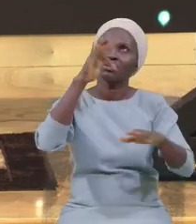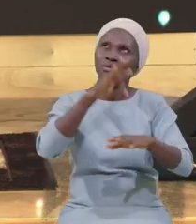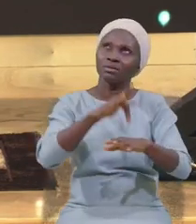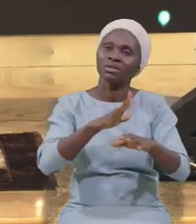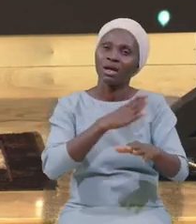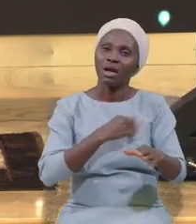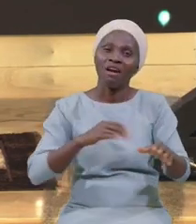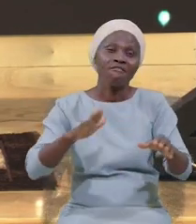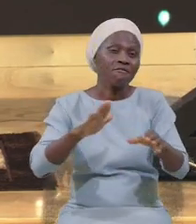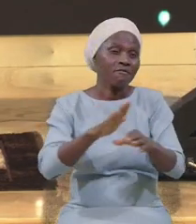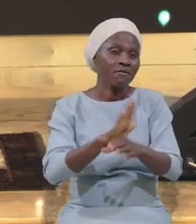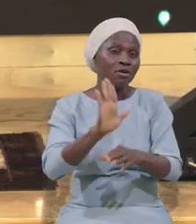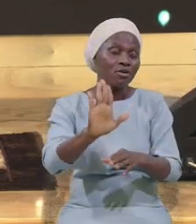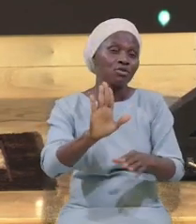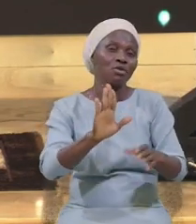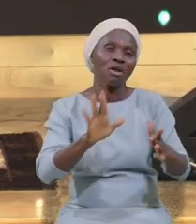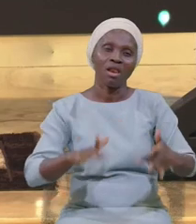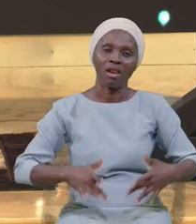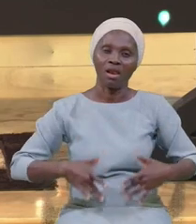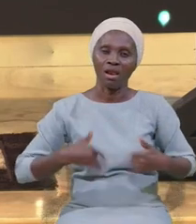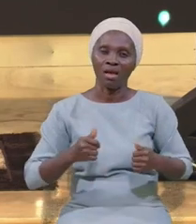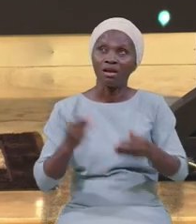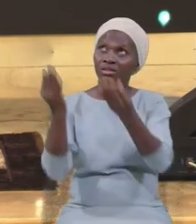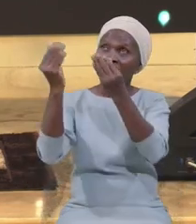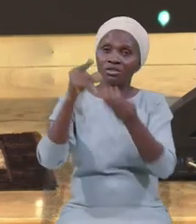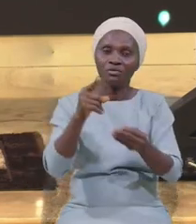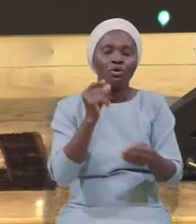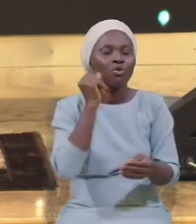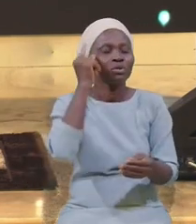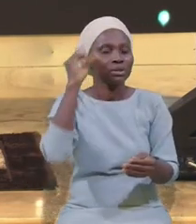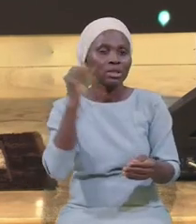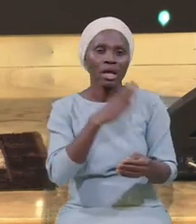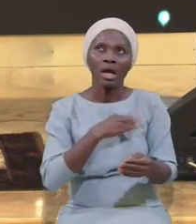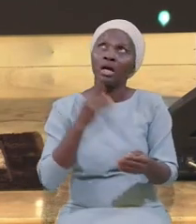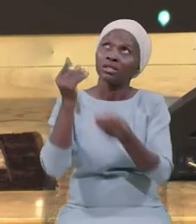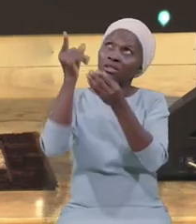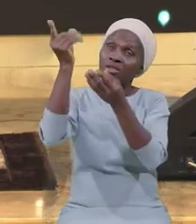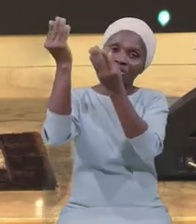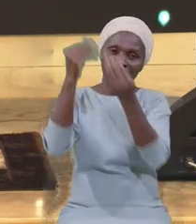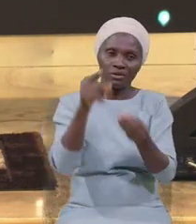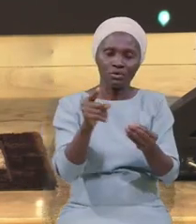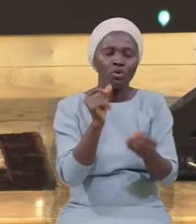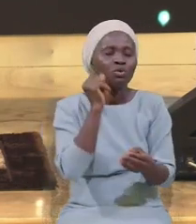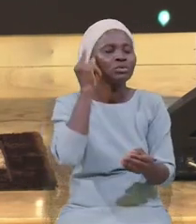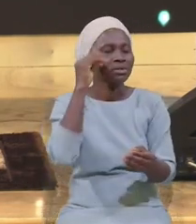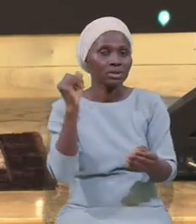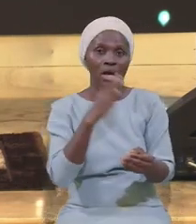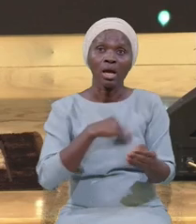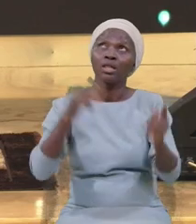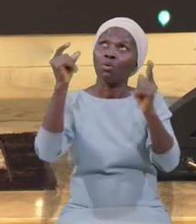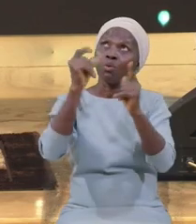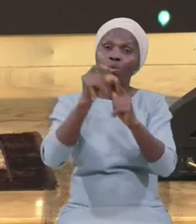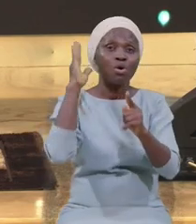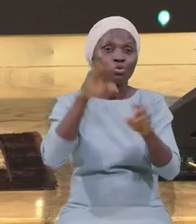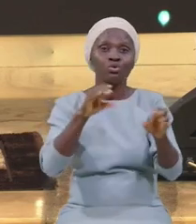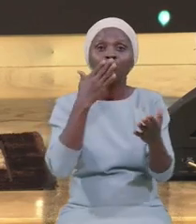vous enrichisse, vous atteigne ce soir, qu'il vous donne la compréhension et que la parole de Dieu vous fasse du